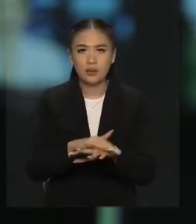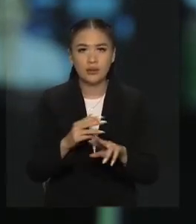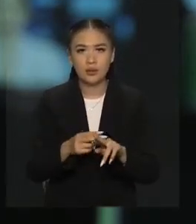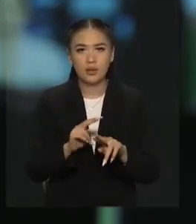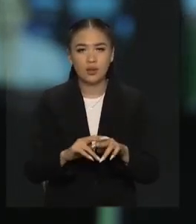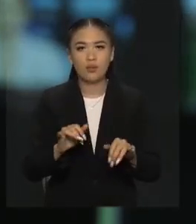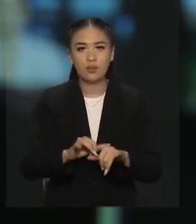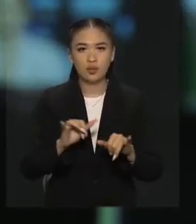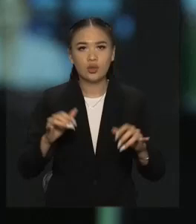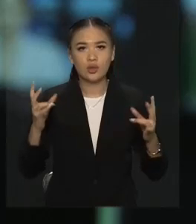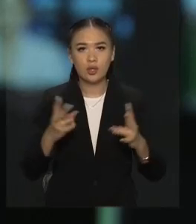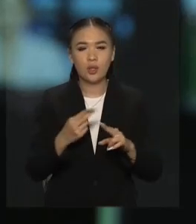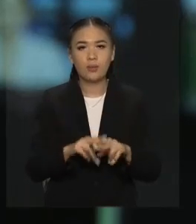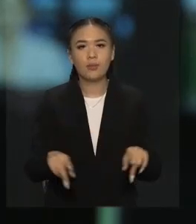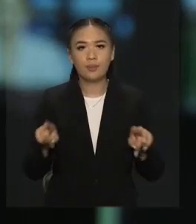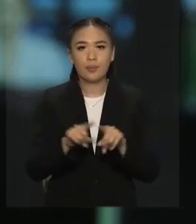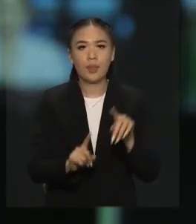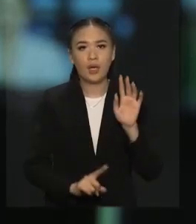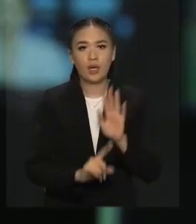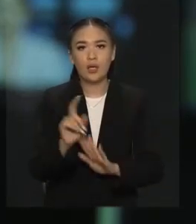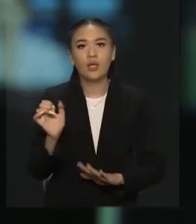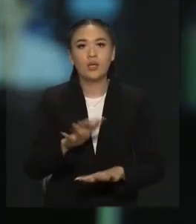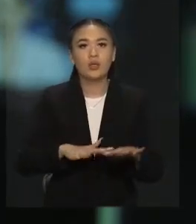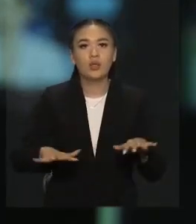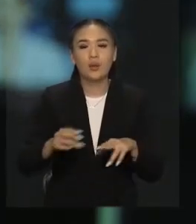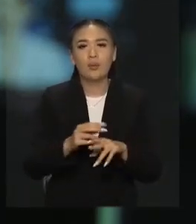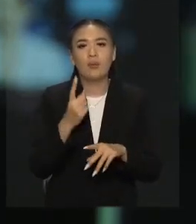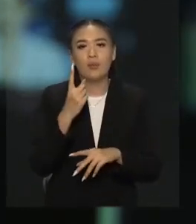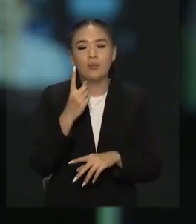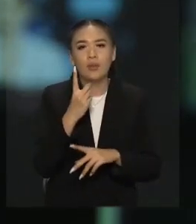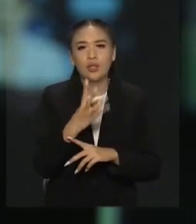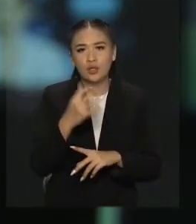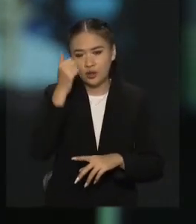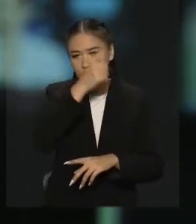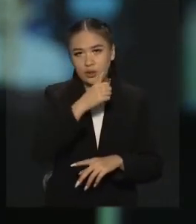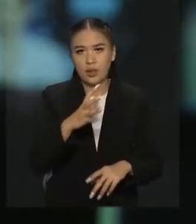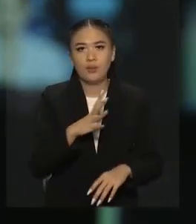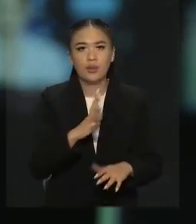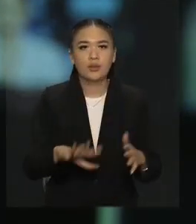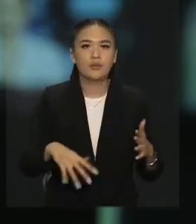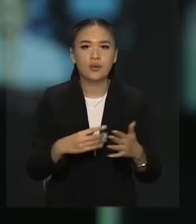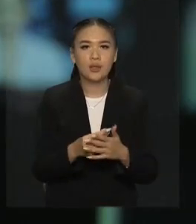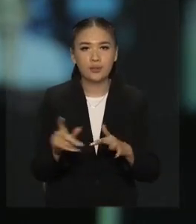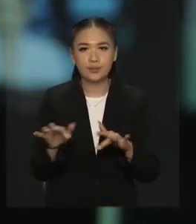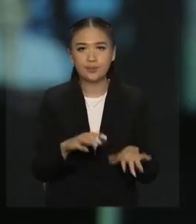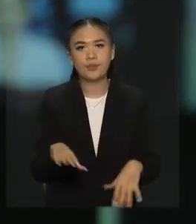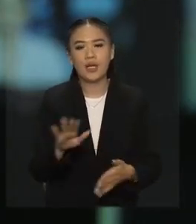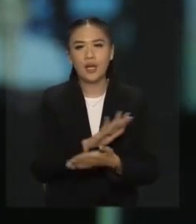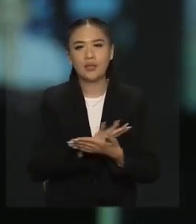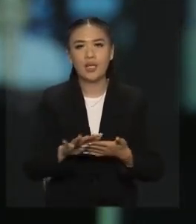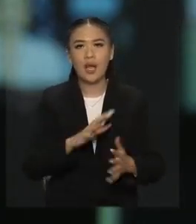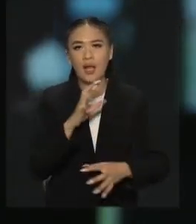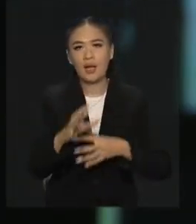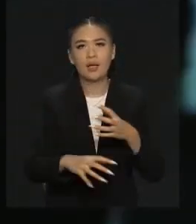сауатын арттыру маңызды. Осындай бастамалардың аясында елордамызда бірінші жылдан бері талай игістер атқарылып жатыр. Таза әлем